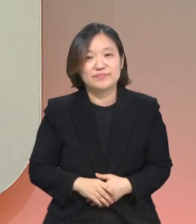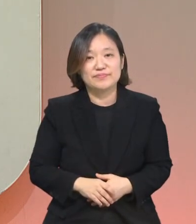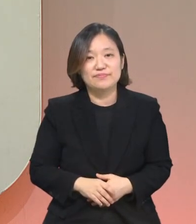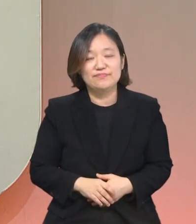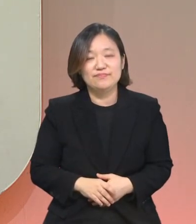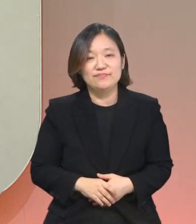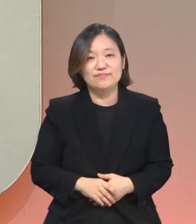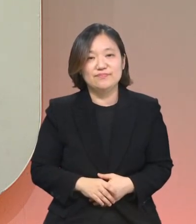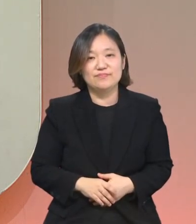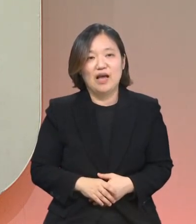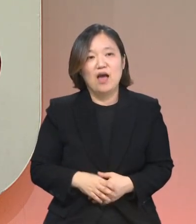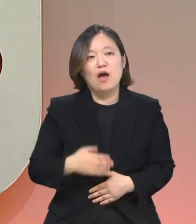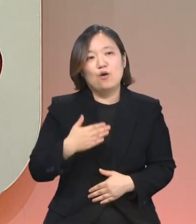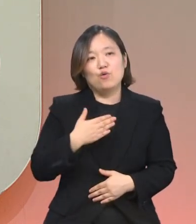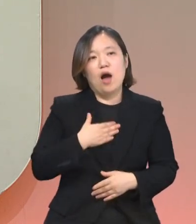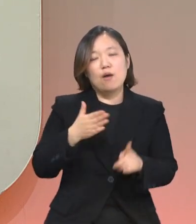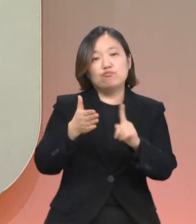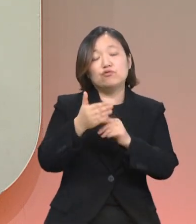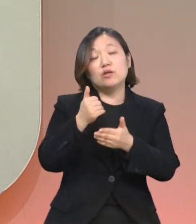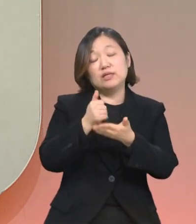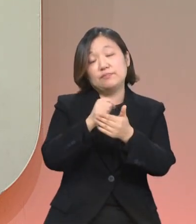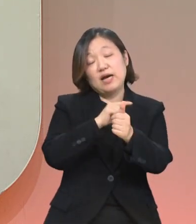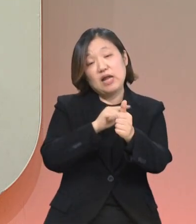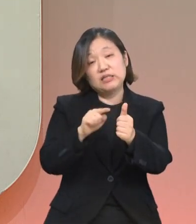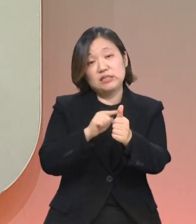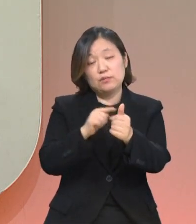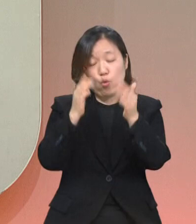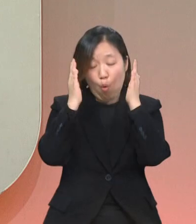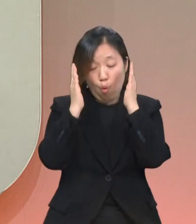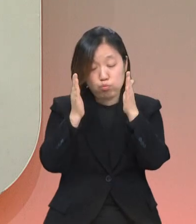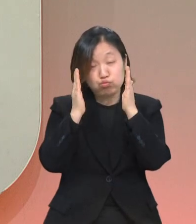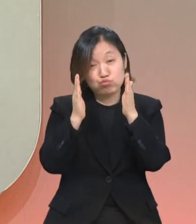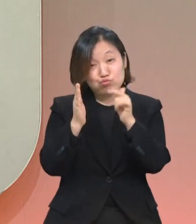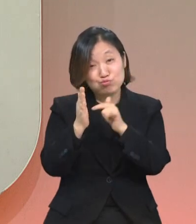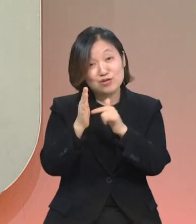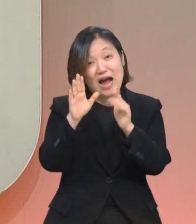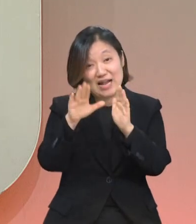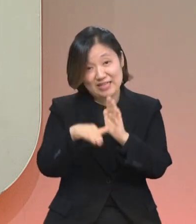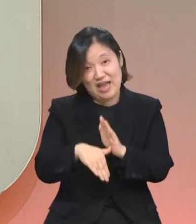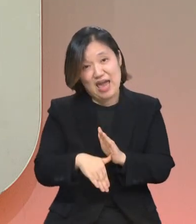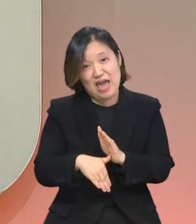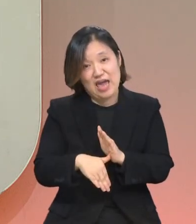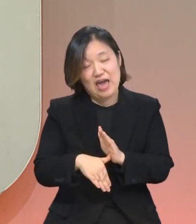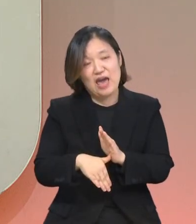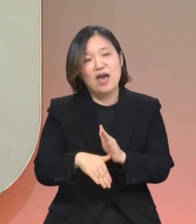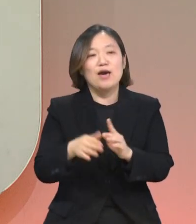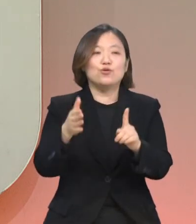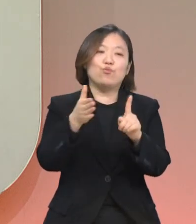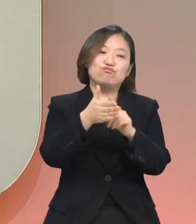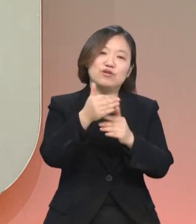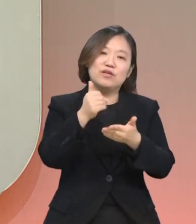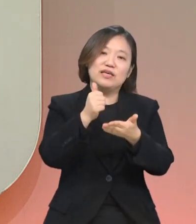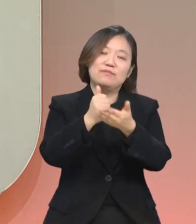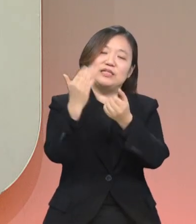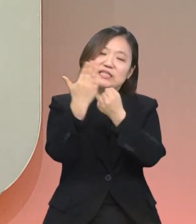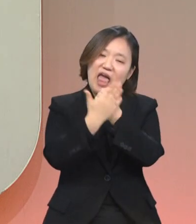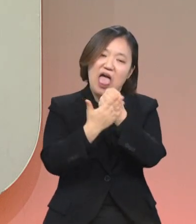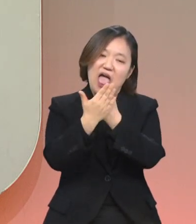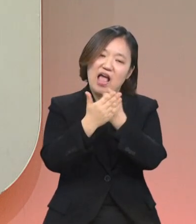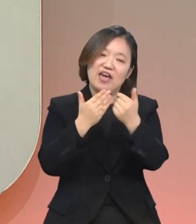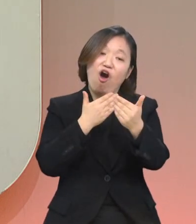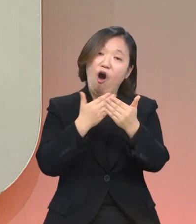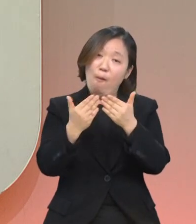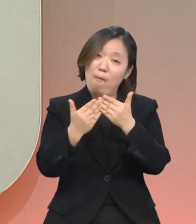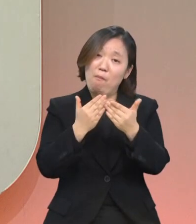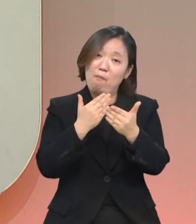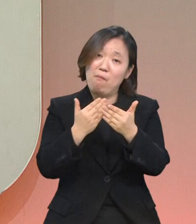우리가 부처님의 가르침을 공부하면서이 부처님의 가피를 우리가 체험하면서